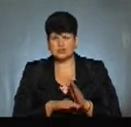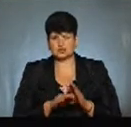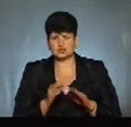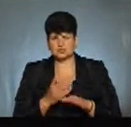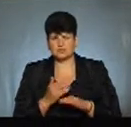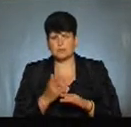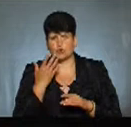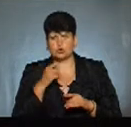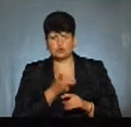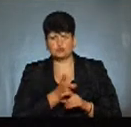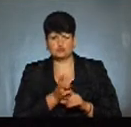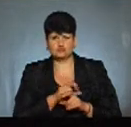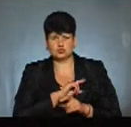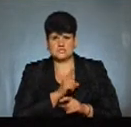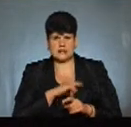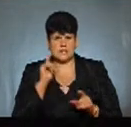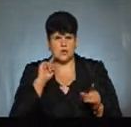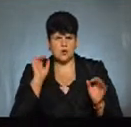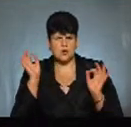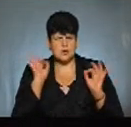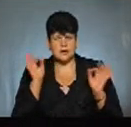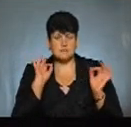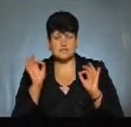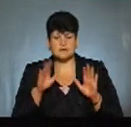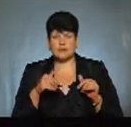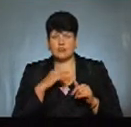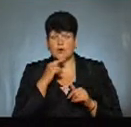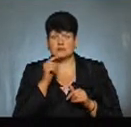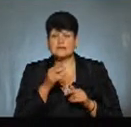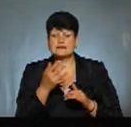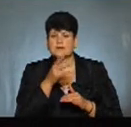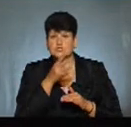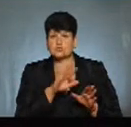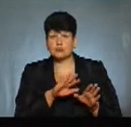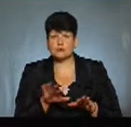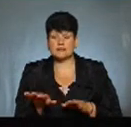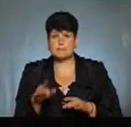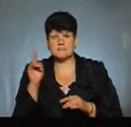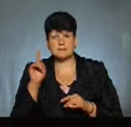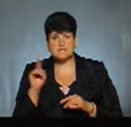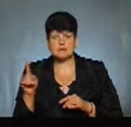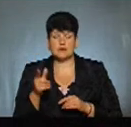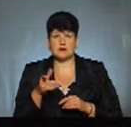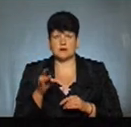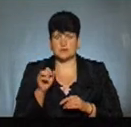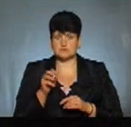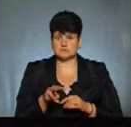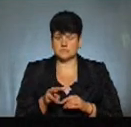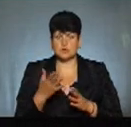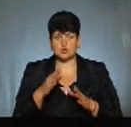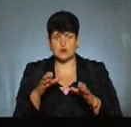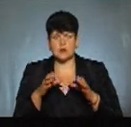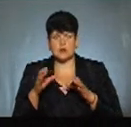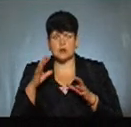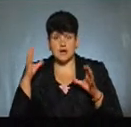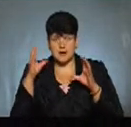дуже гримить. Ну, як я вже сказала, звертайте увагу на те, скільки часу пройде між блискавкою і громом. То якщо хмара далеко, ви